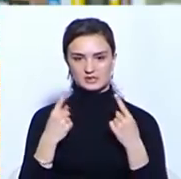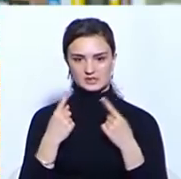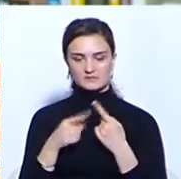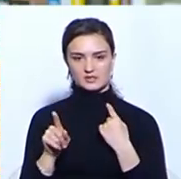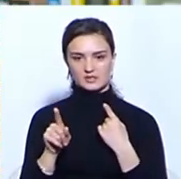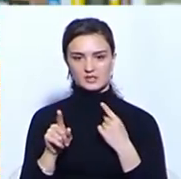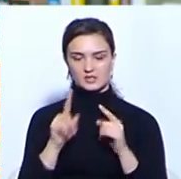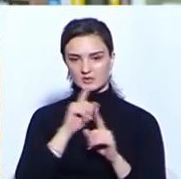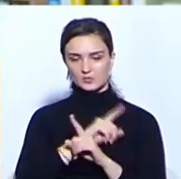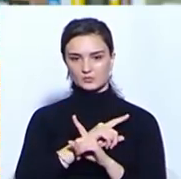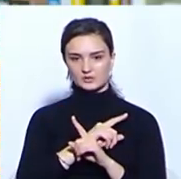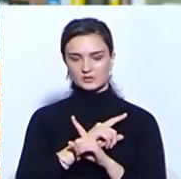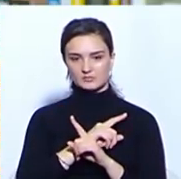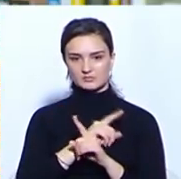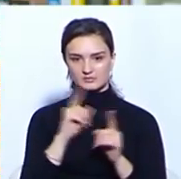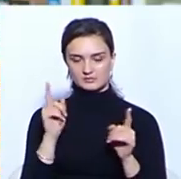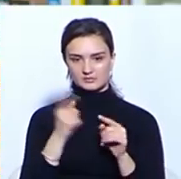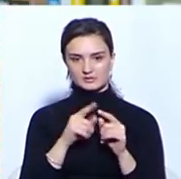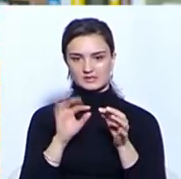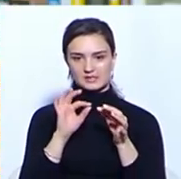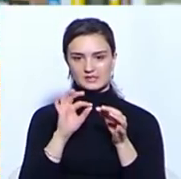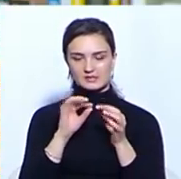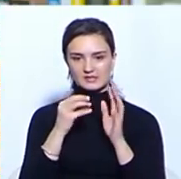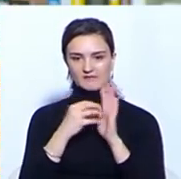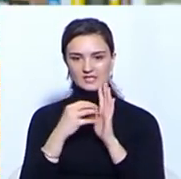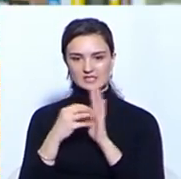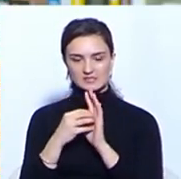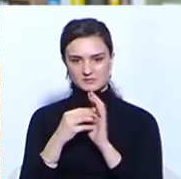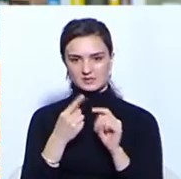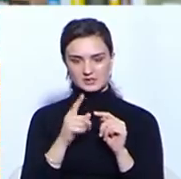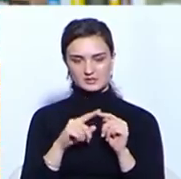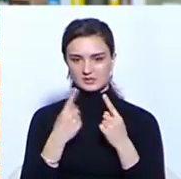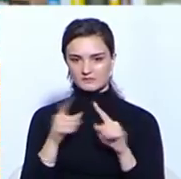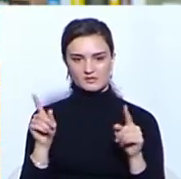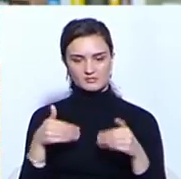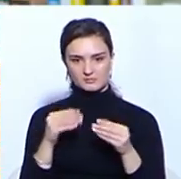სხვა განსაკუთრებული წარმონაქმნი გარდა კვანძებისა არ არის მითითებული.